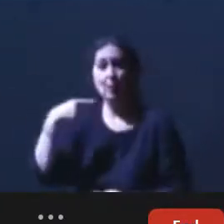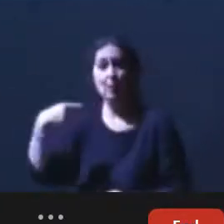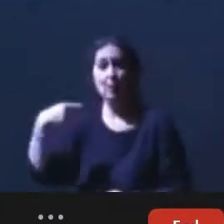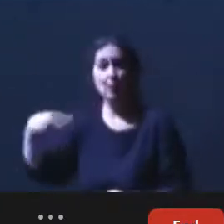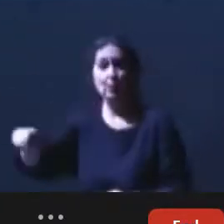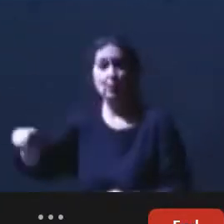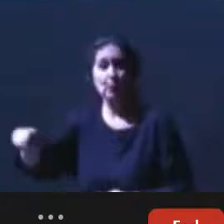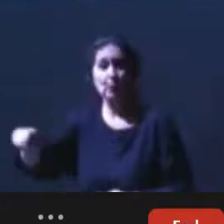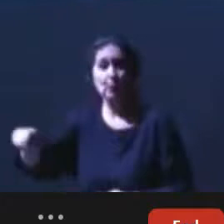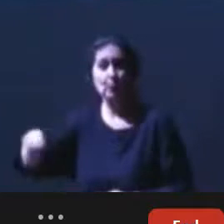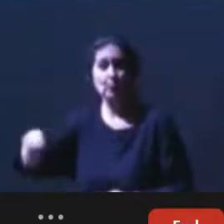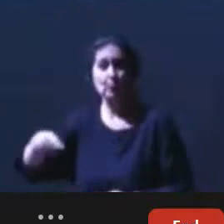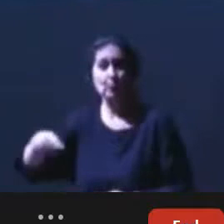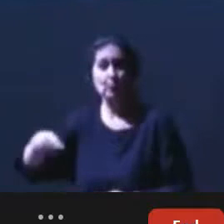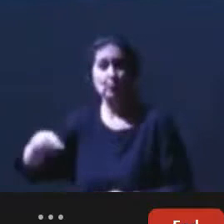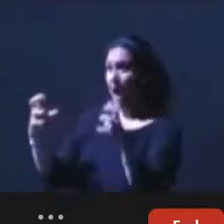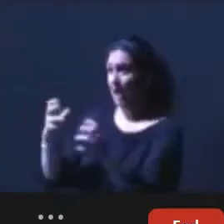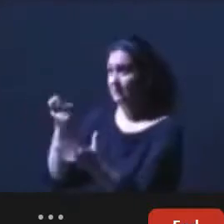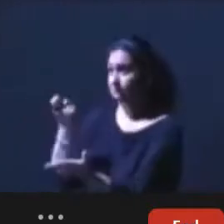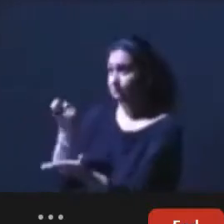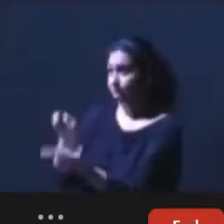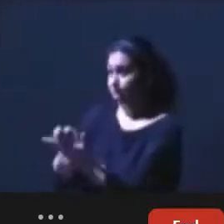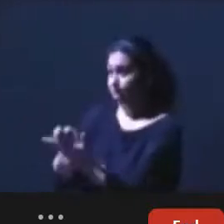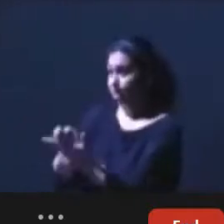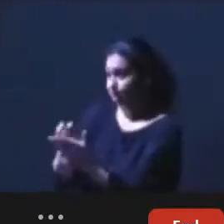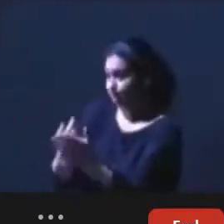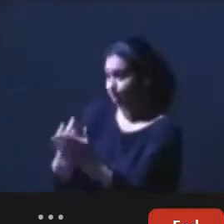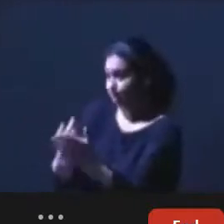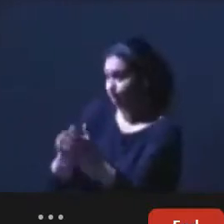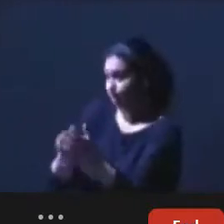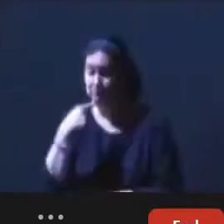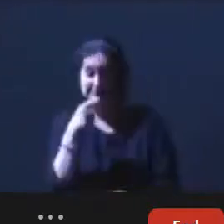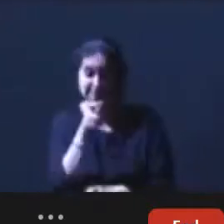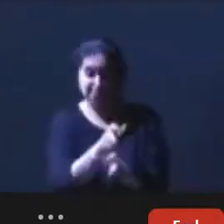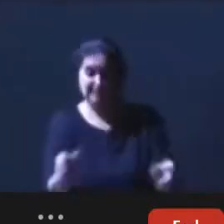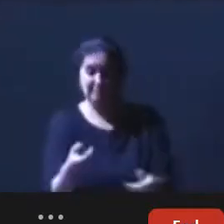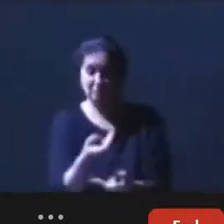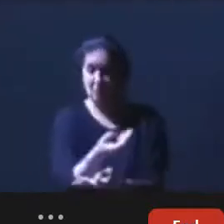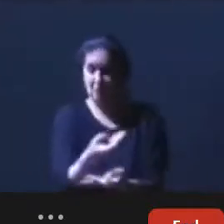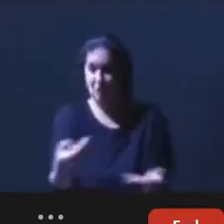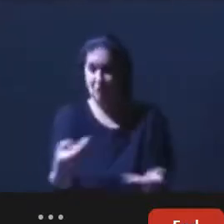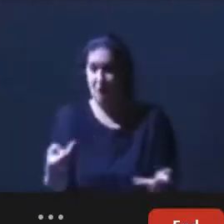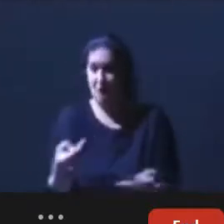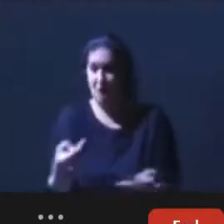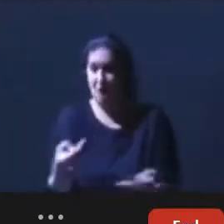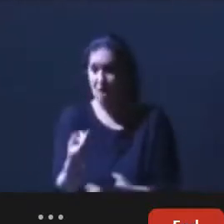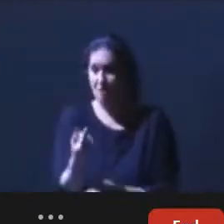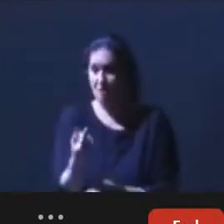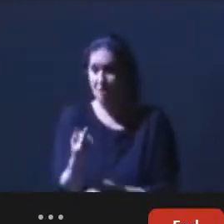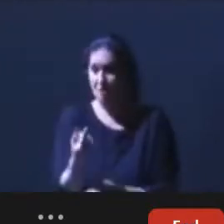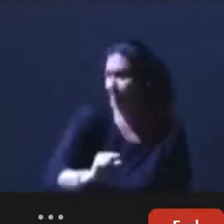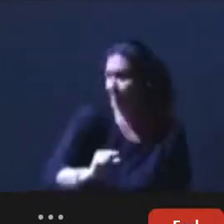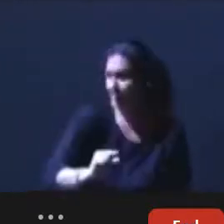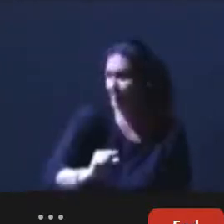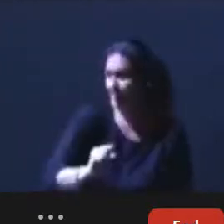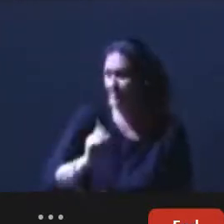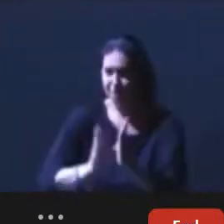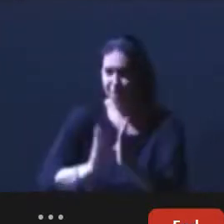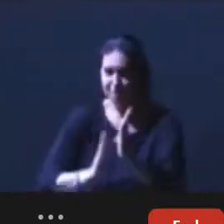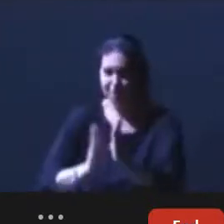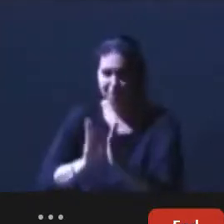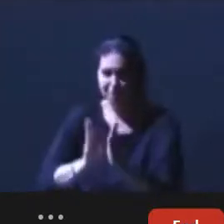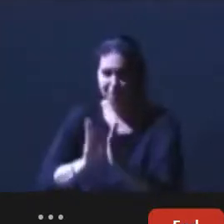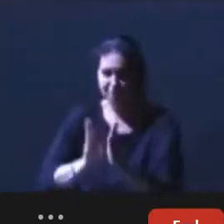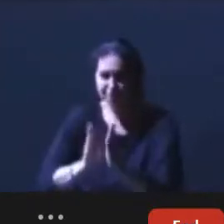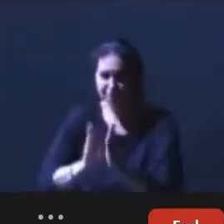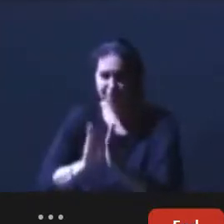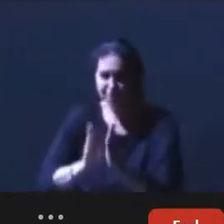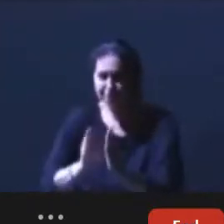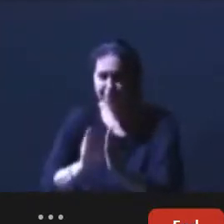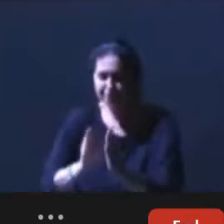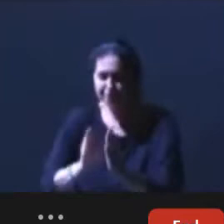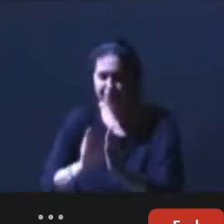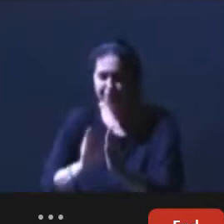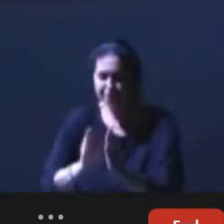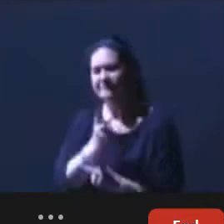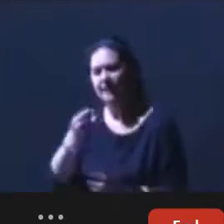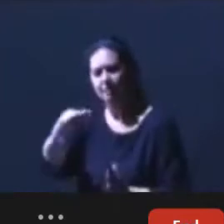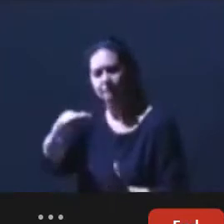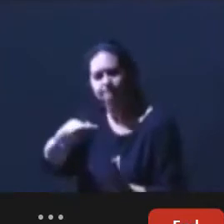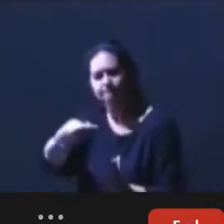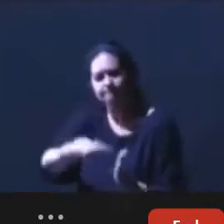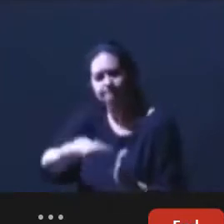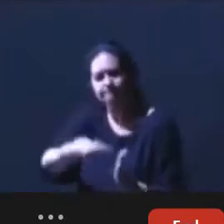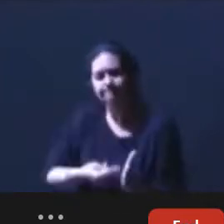giá tiền điện, tiền khí thì cũng khá là cao, và có nhiều người bán dịch vụ